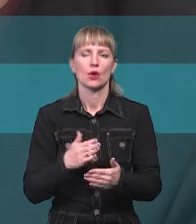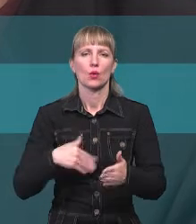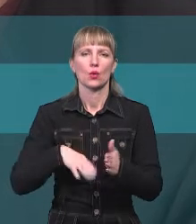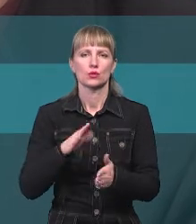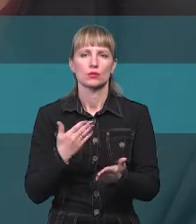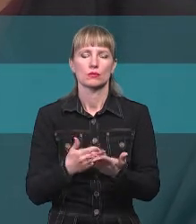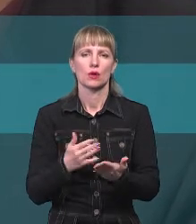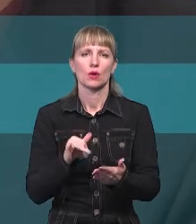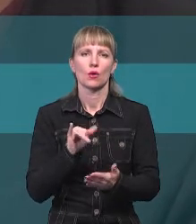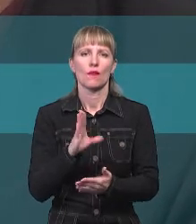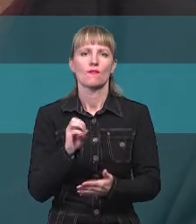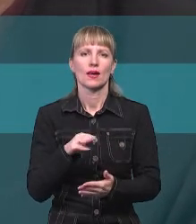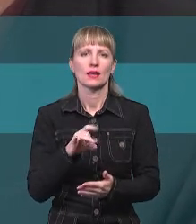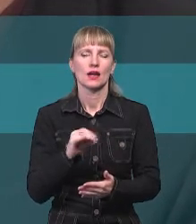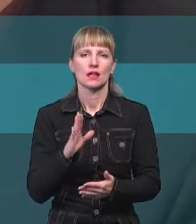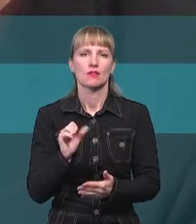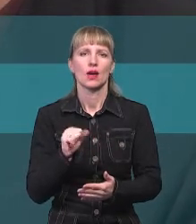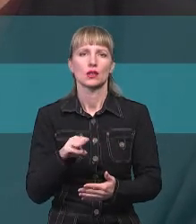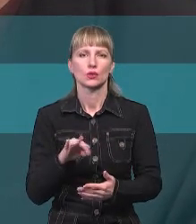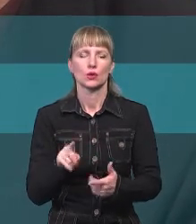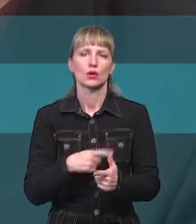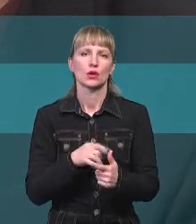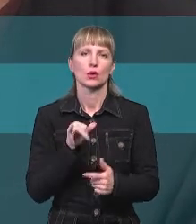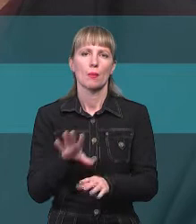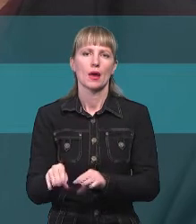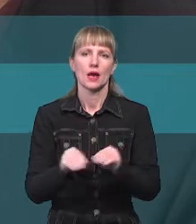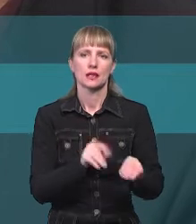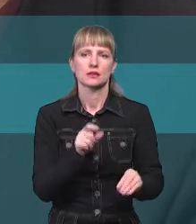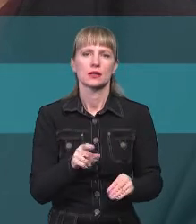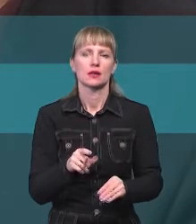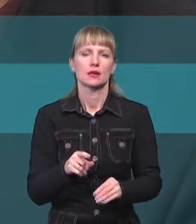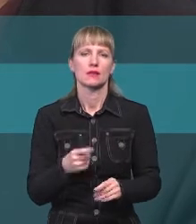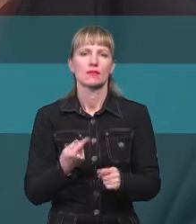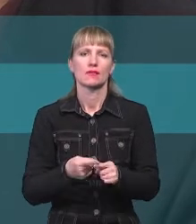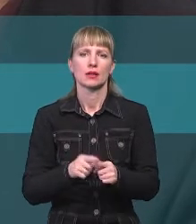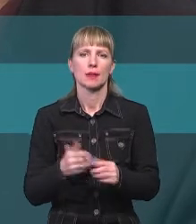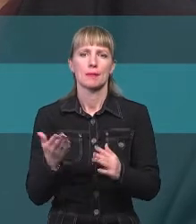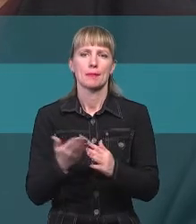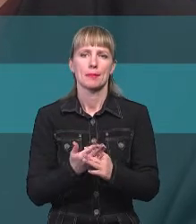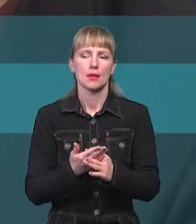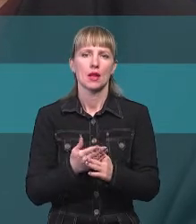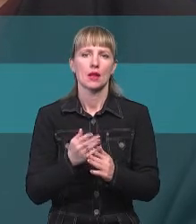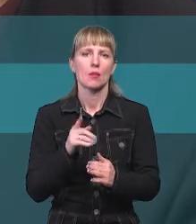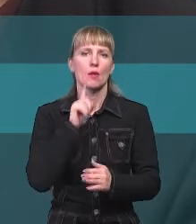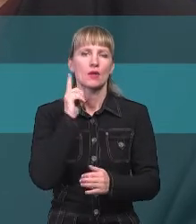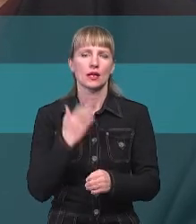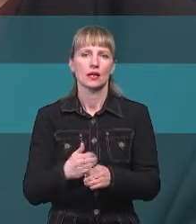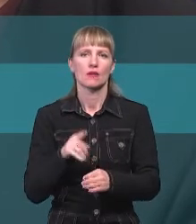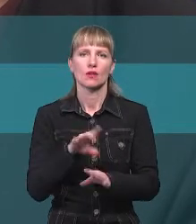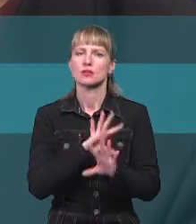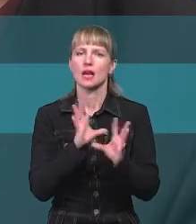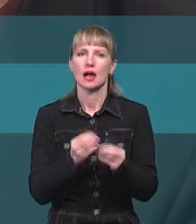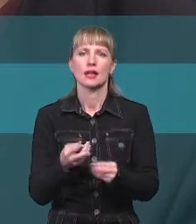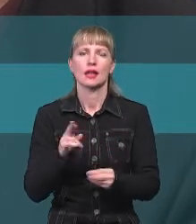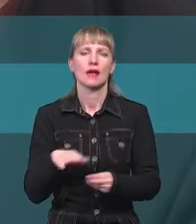у ветеранів АТО чи у переселенців? Ні, це пільга у молодіжне кредитування, це вона загальна